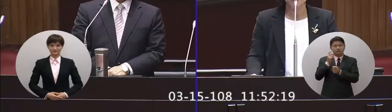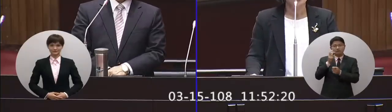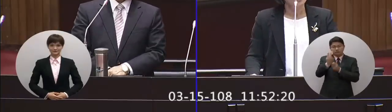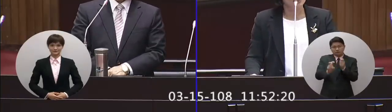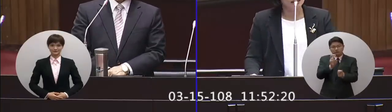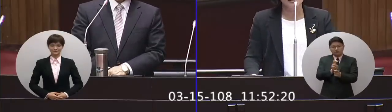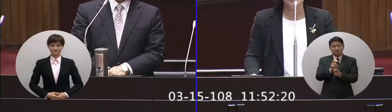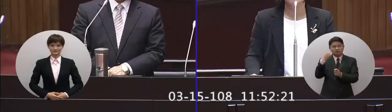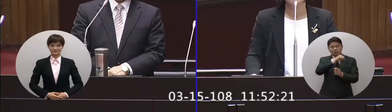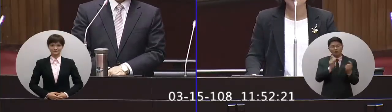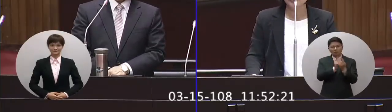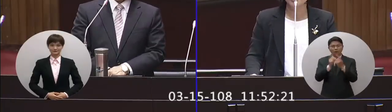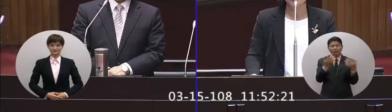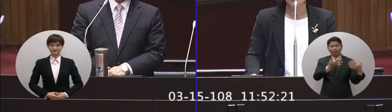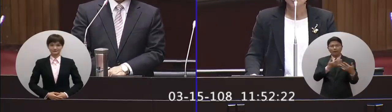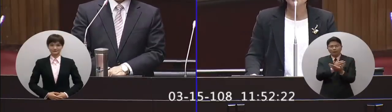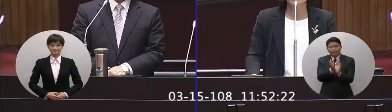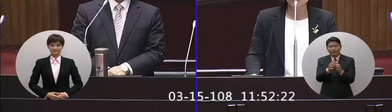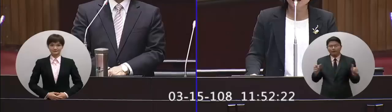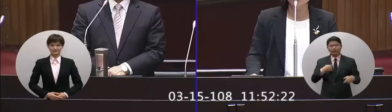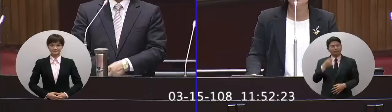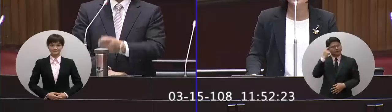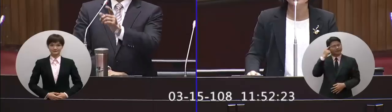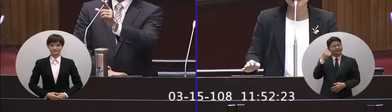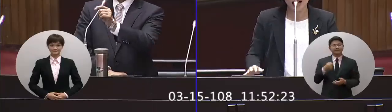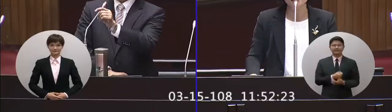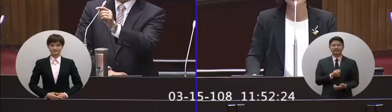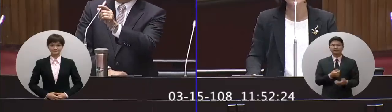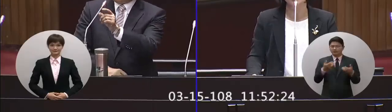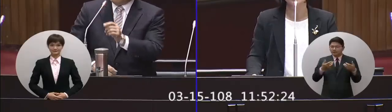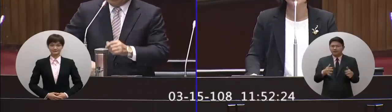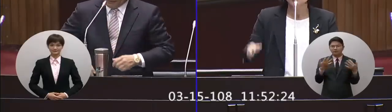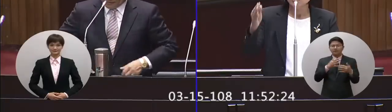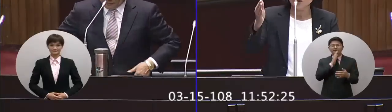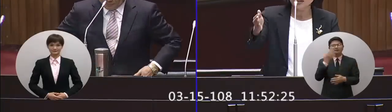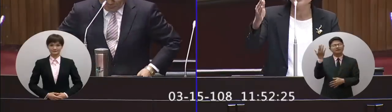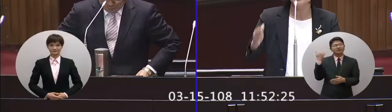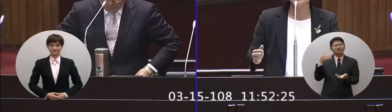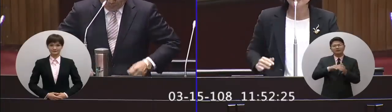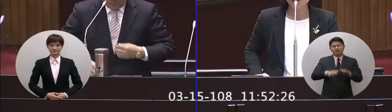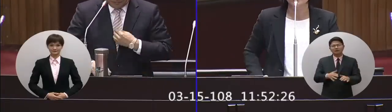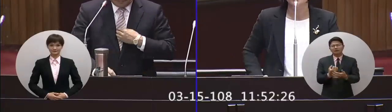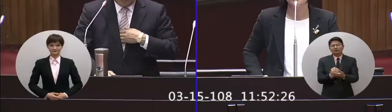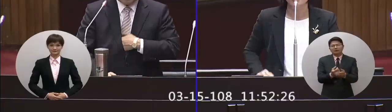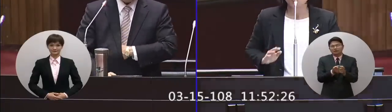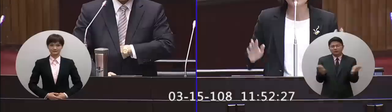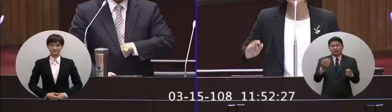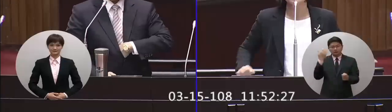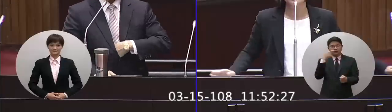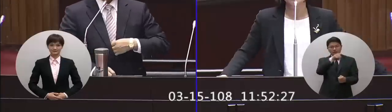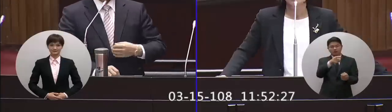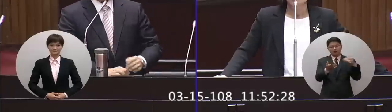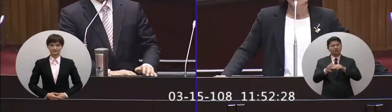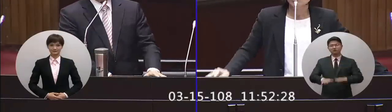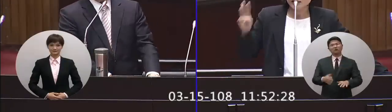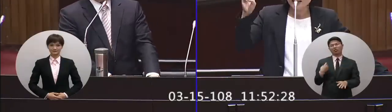种问题。很遗憾，坦白讲，我看到有很多问题是常年的老问题，从你的年代到我现在完